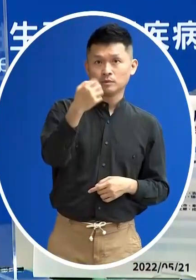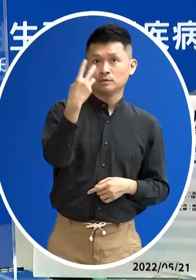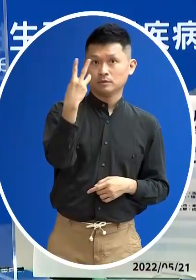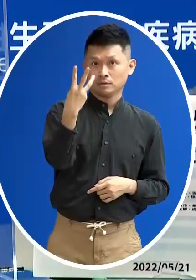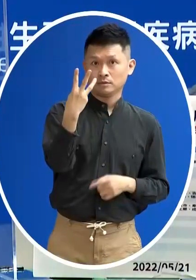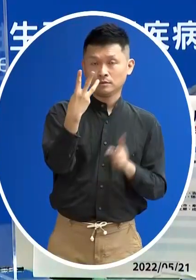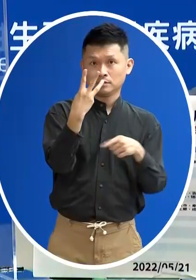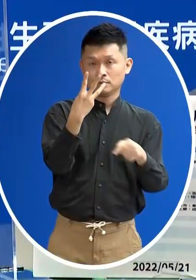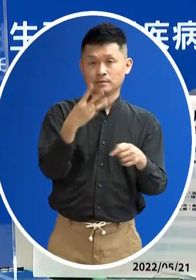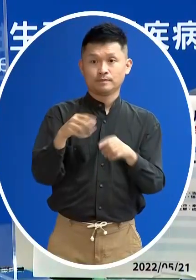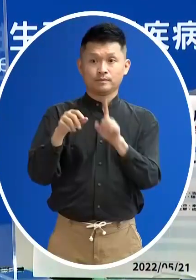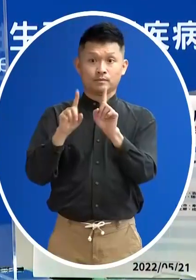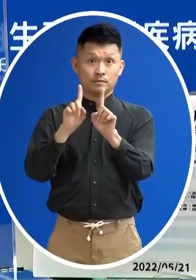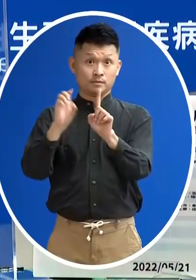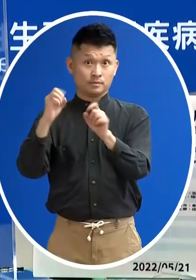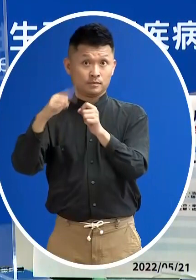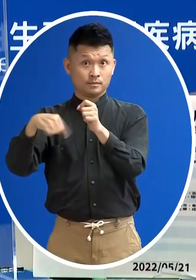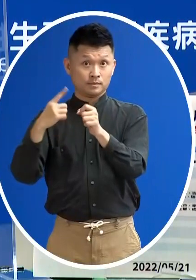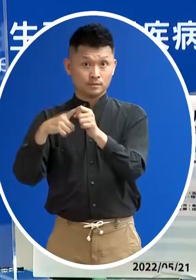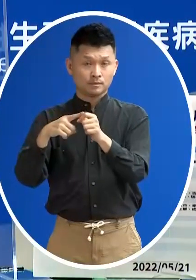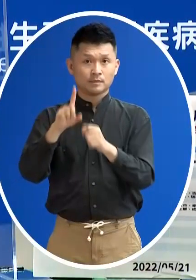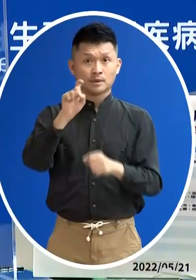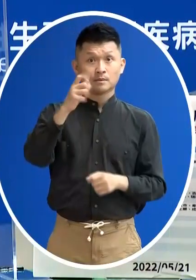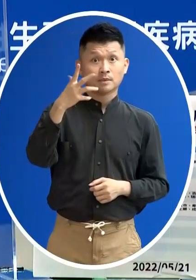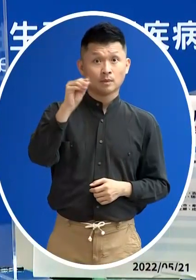18万153人，110年哈就是